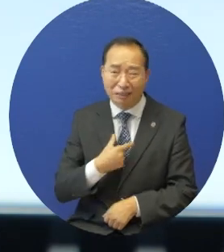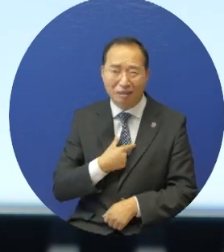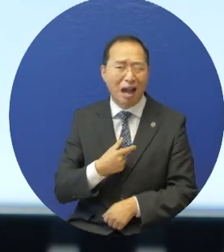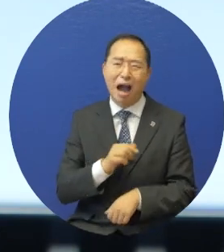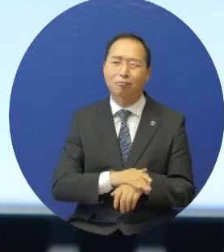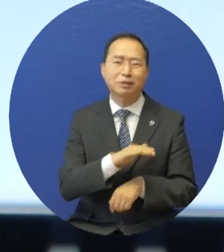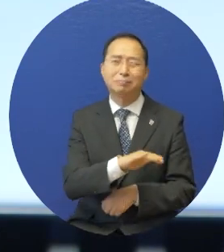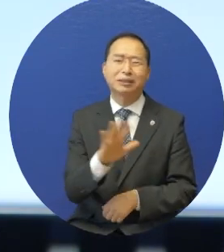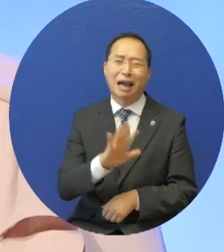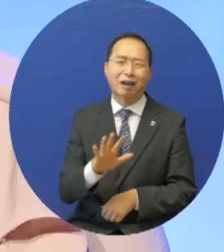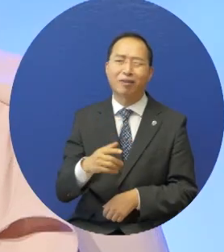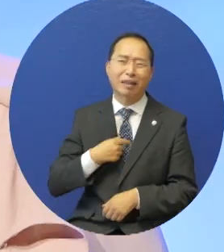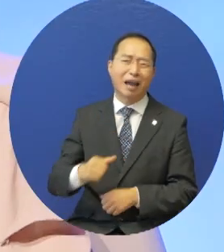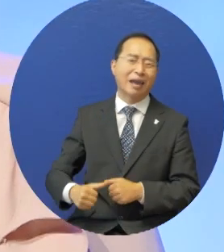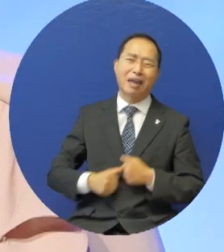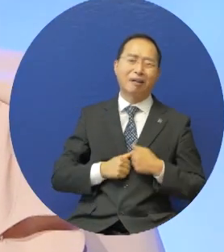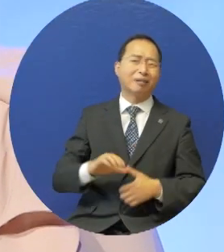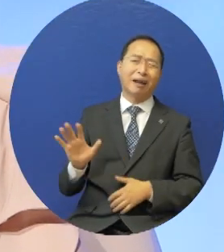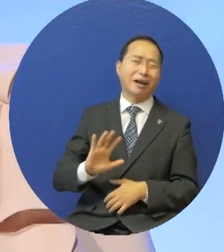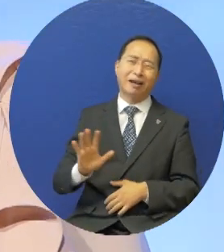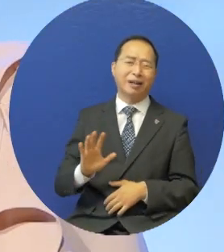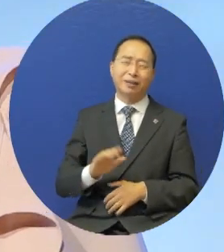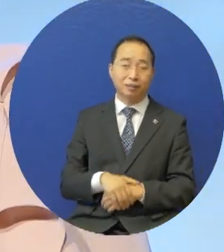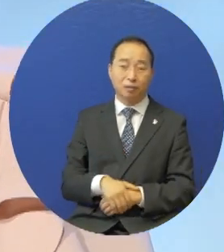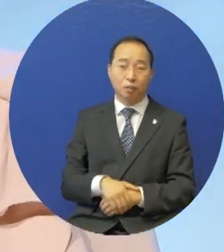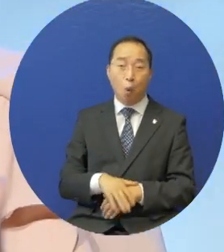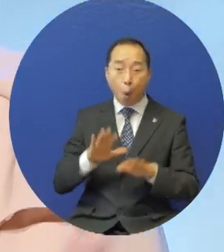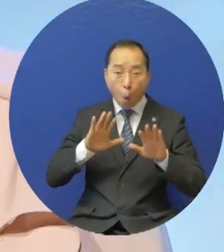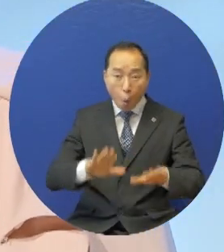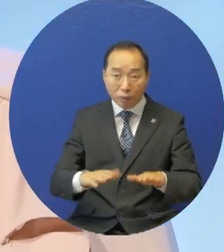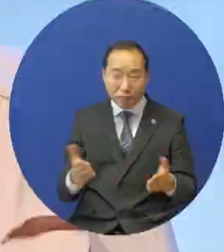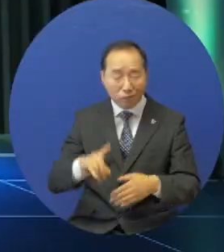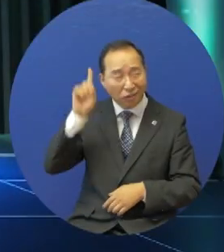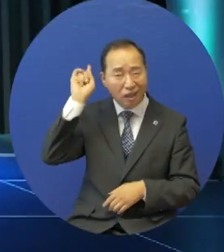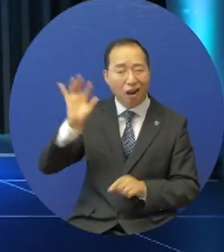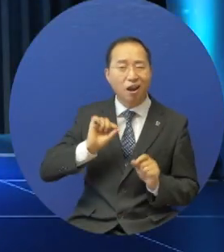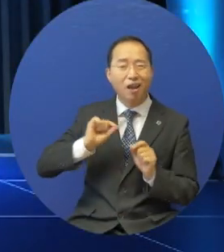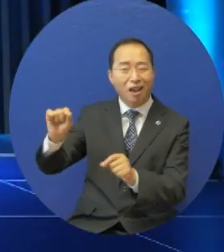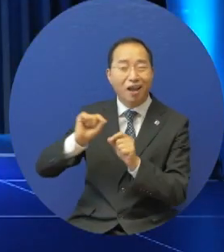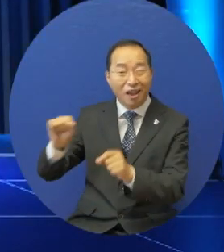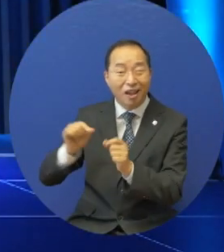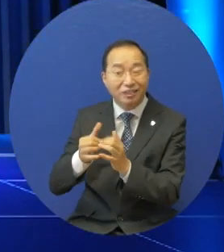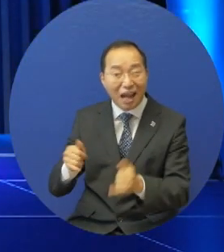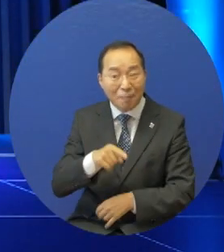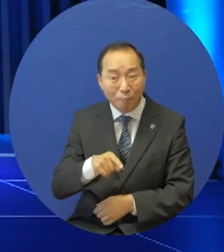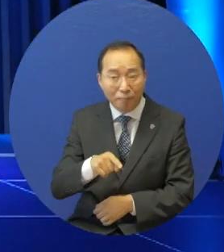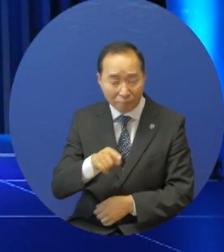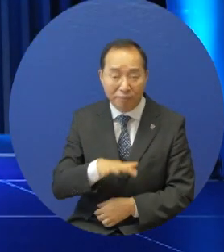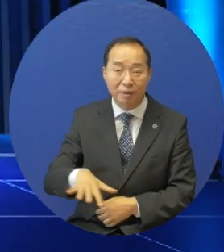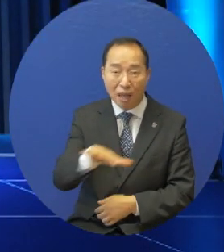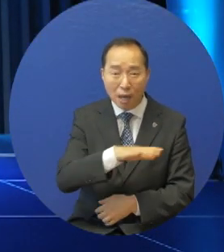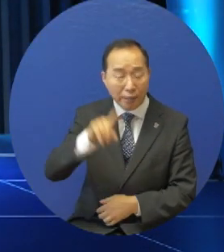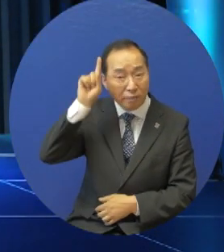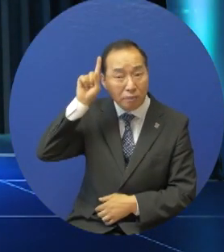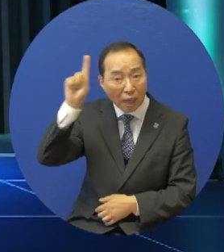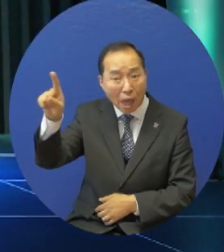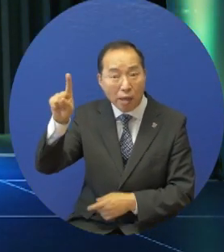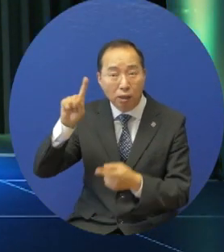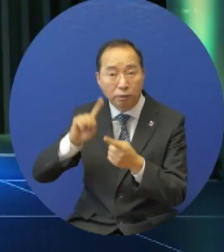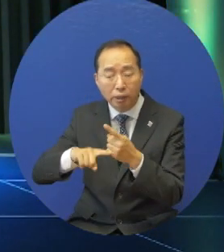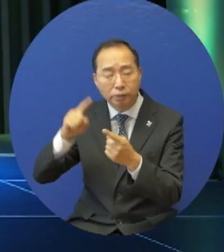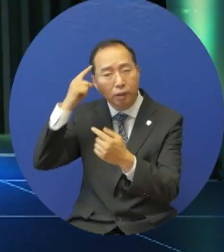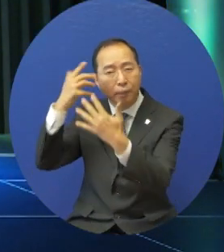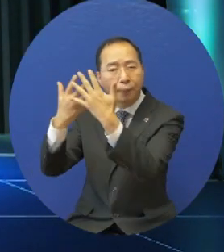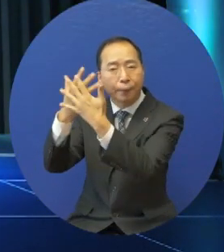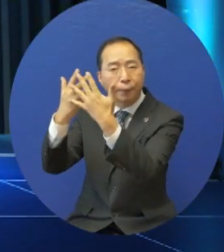싶은 건 안 하고 싶어. 나 원래 천성이 게을러. 이거 집안 내력이야? 오늘 일을 내일로 미루는 사람들을 보면